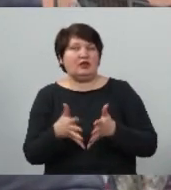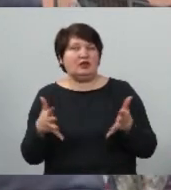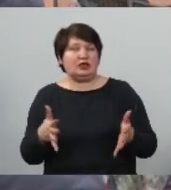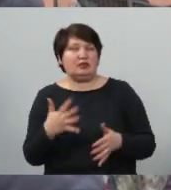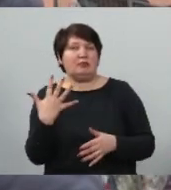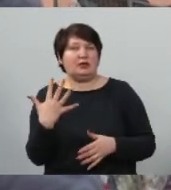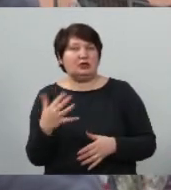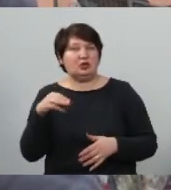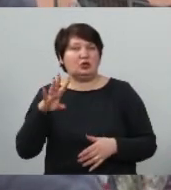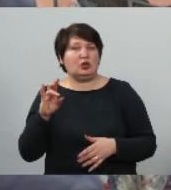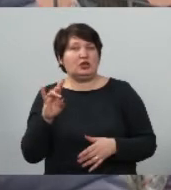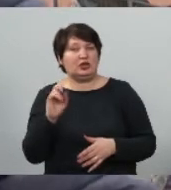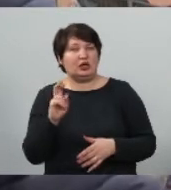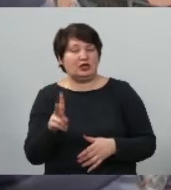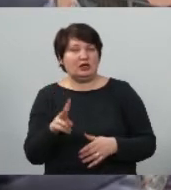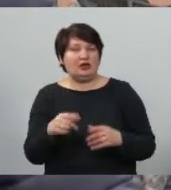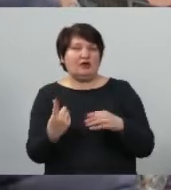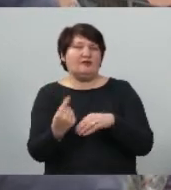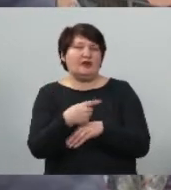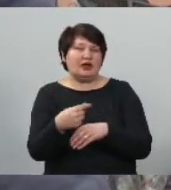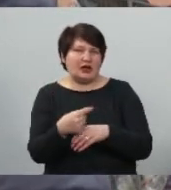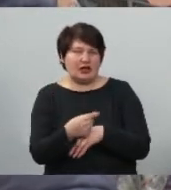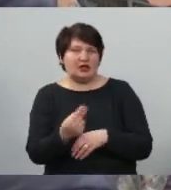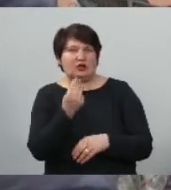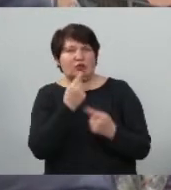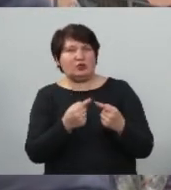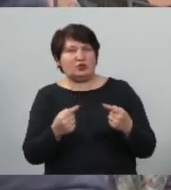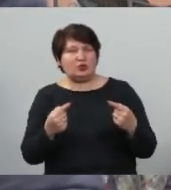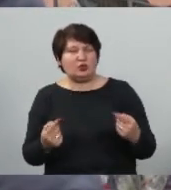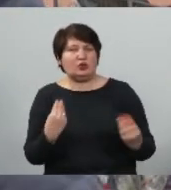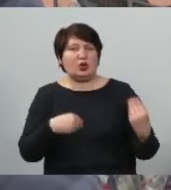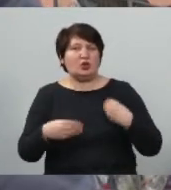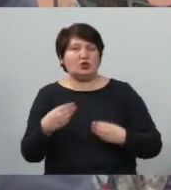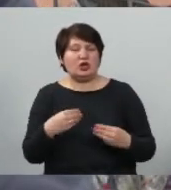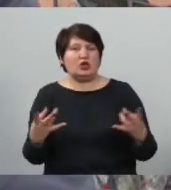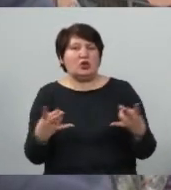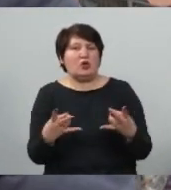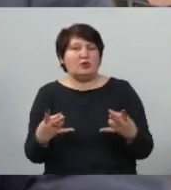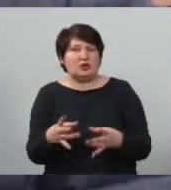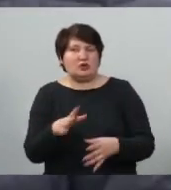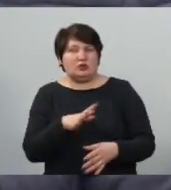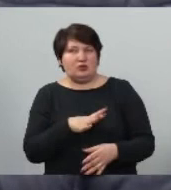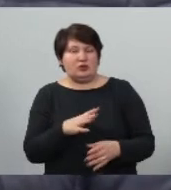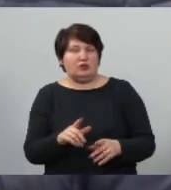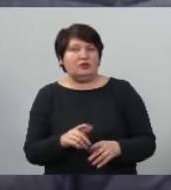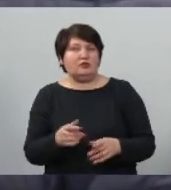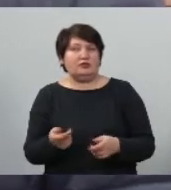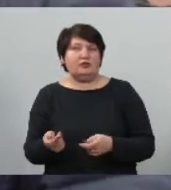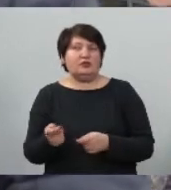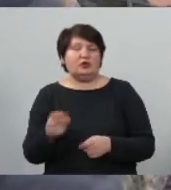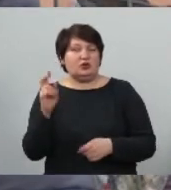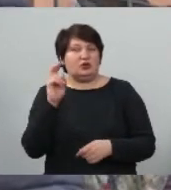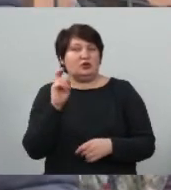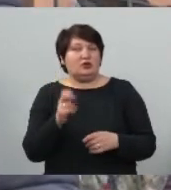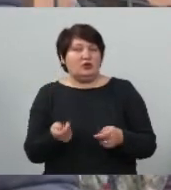і вареників, і продуктів, і речей потрібних хлопцям. Було 72-ї бригаді чорних запорожців в